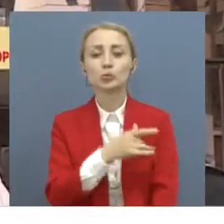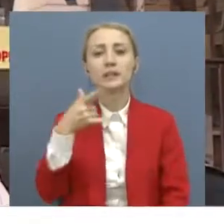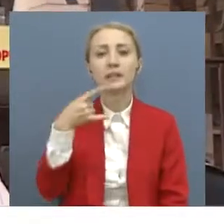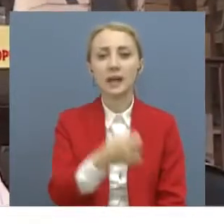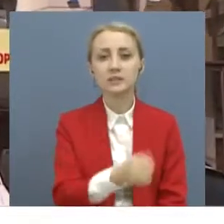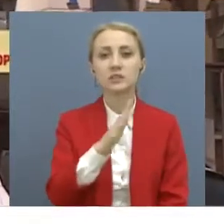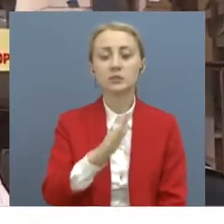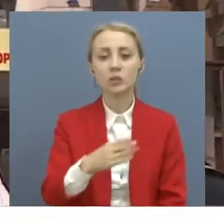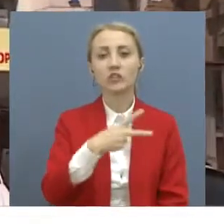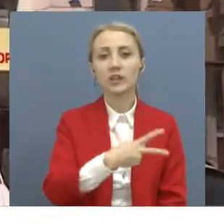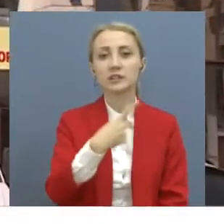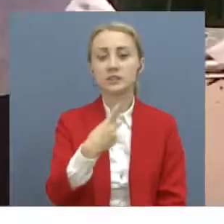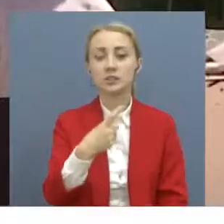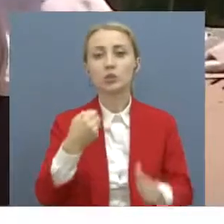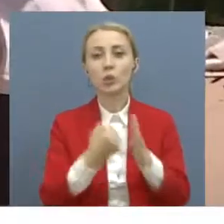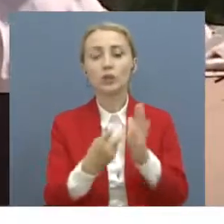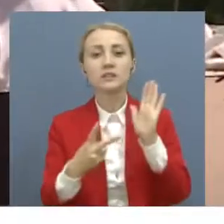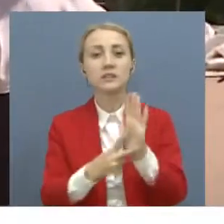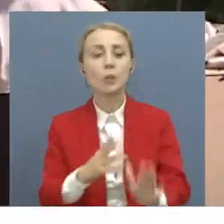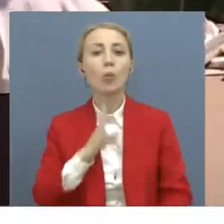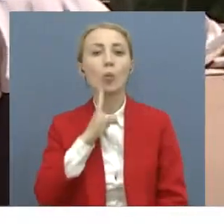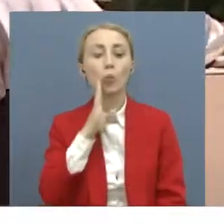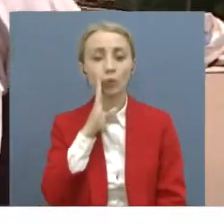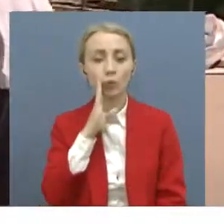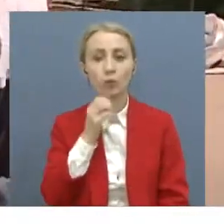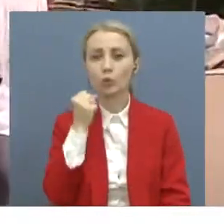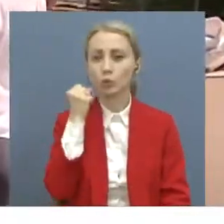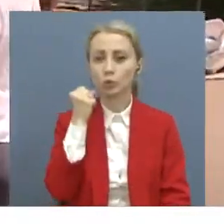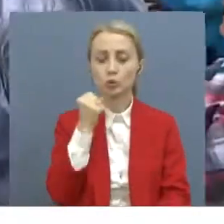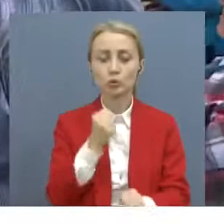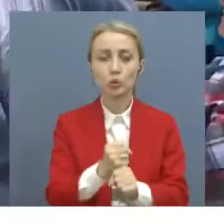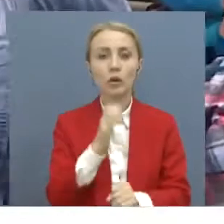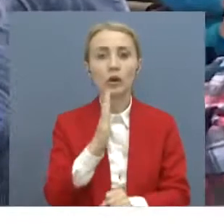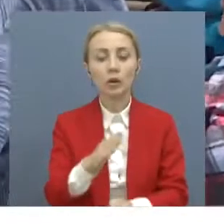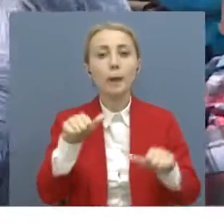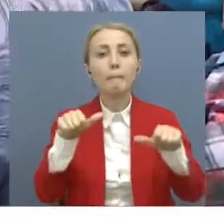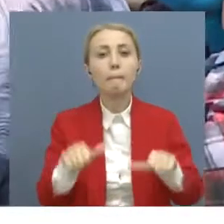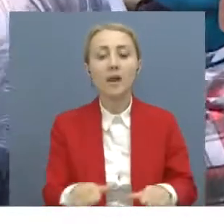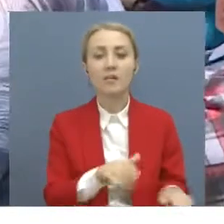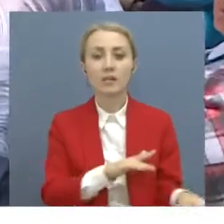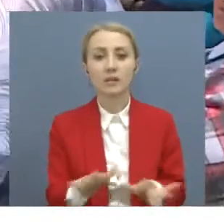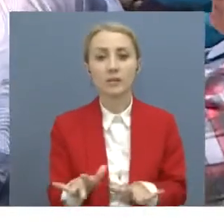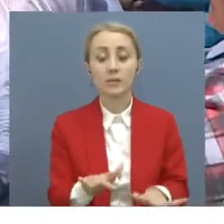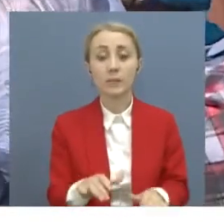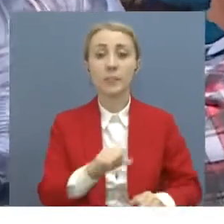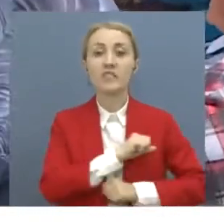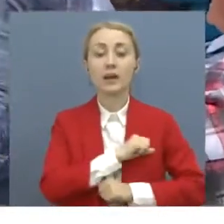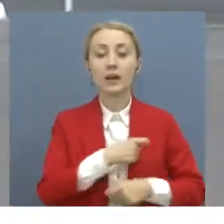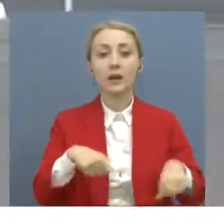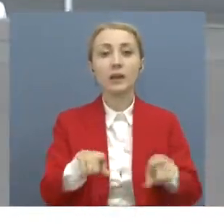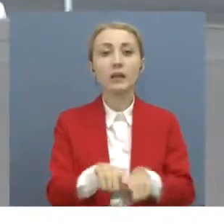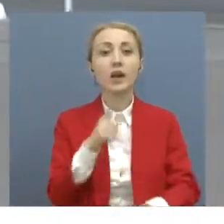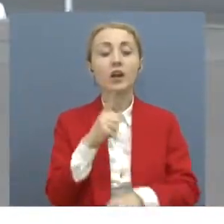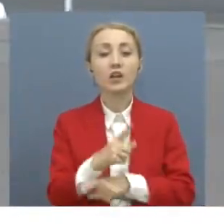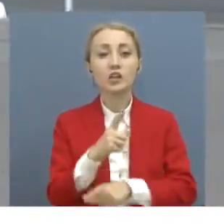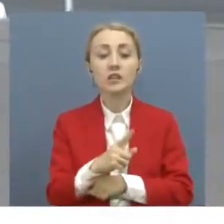шаршы метрден асатын дүкен, бассейн, құрылыс, гүлдүкендері мен фотосалондарда өз жұмысын тоқтатады. Індет жұқтыру деңгейі